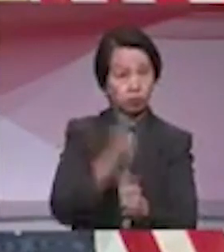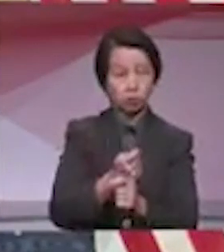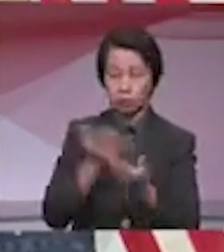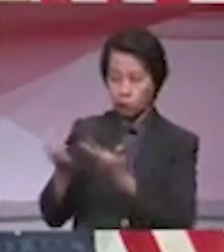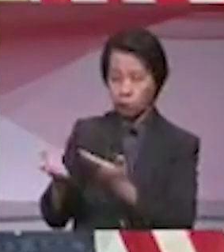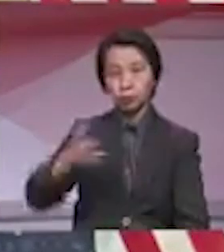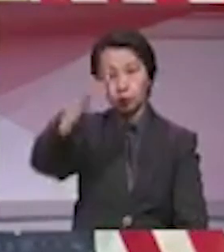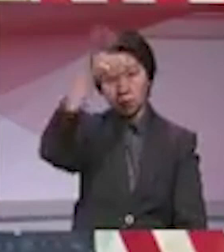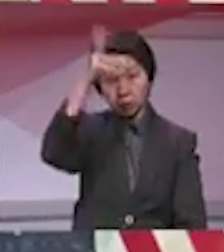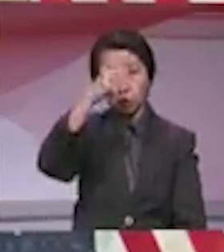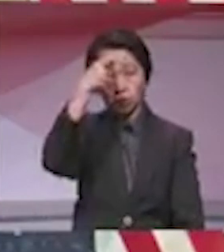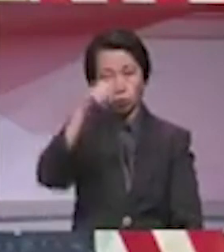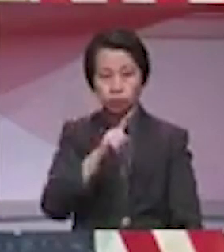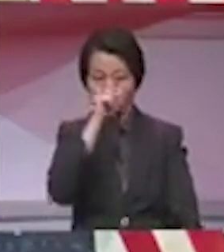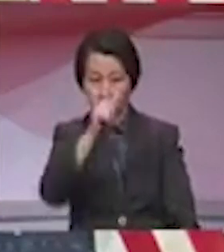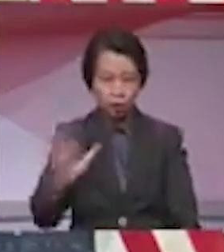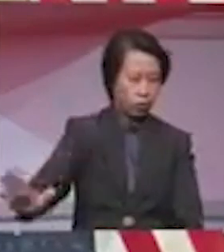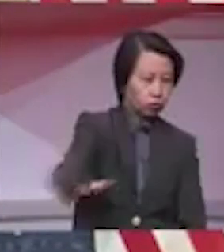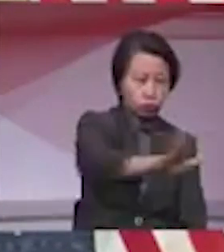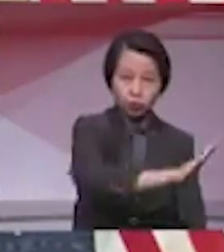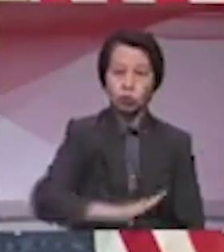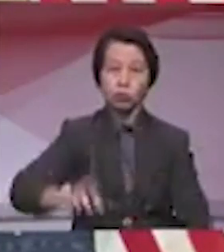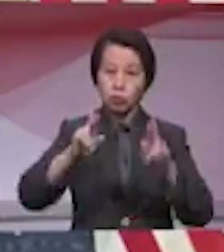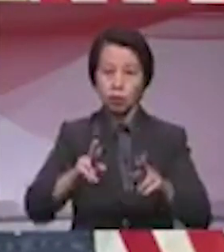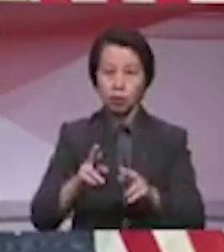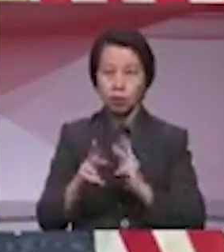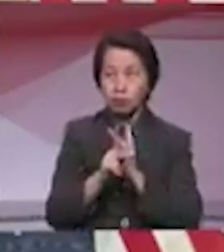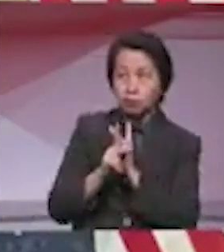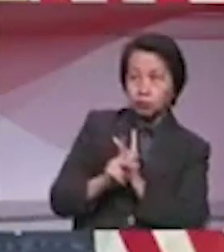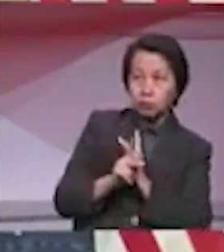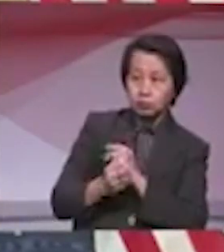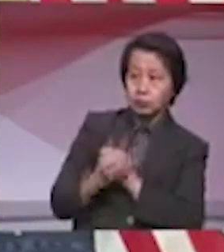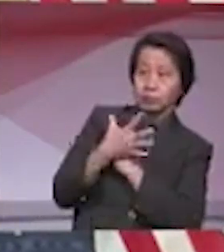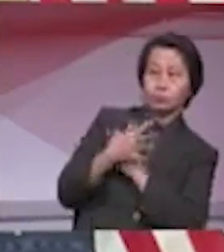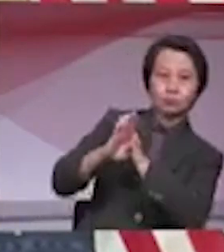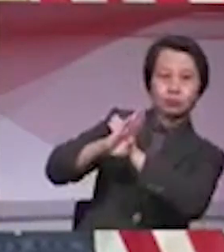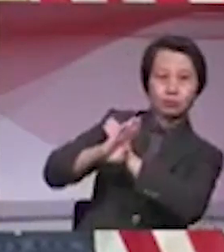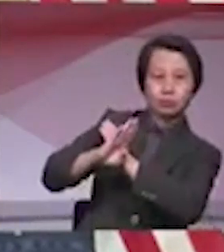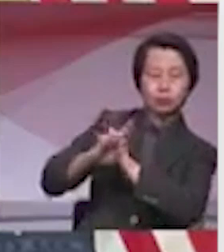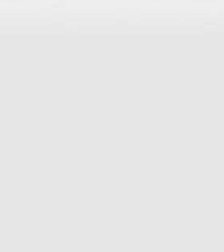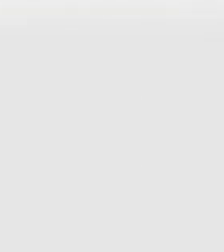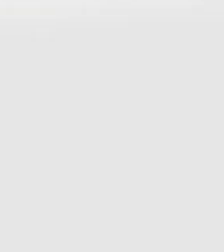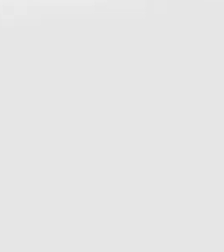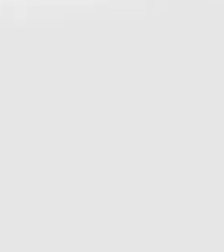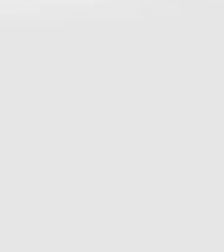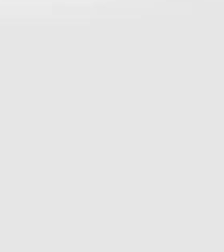oleh kerajaan untuk memastikan kita semua terlindung daripada wabak COVID-19.